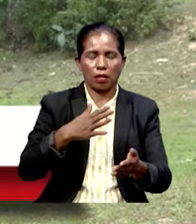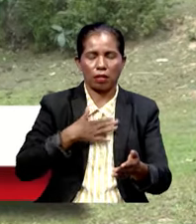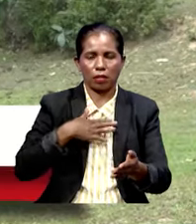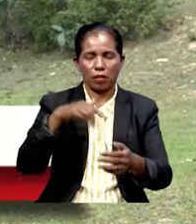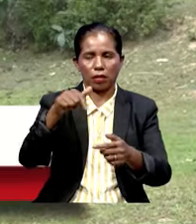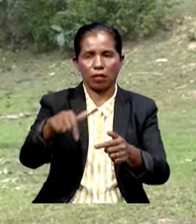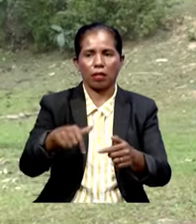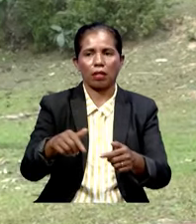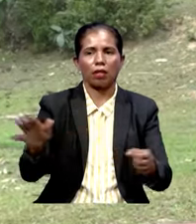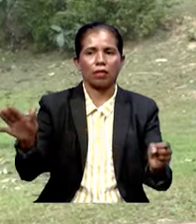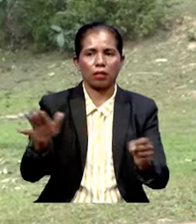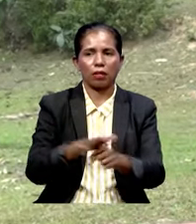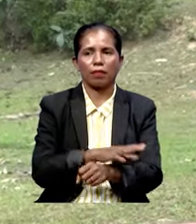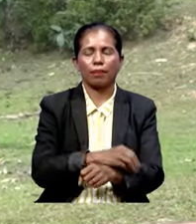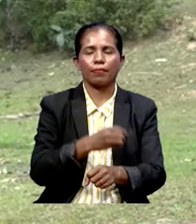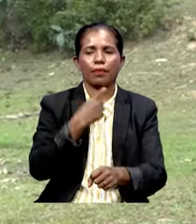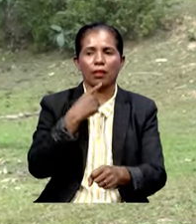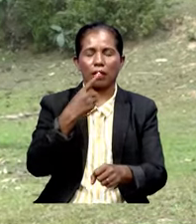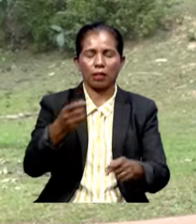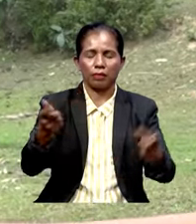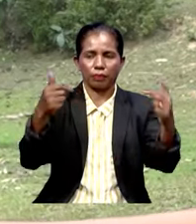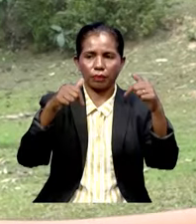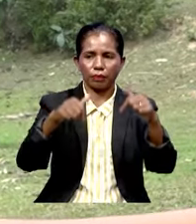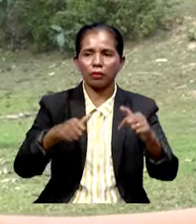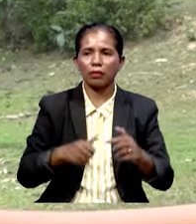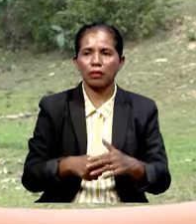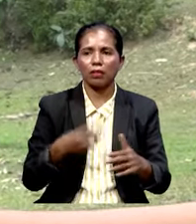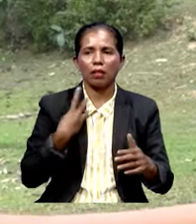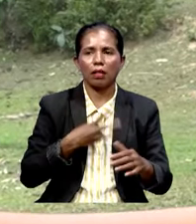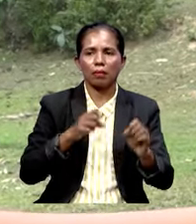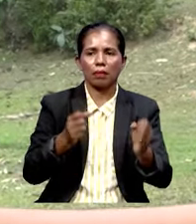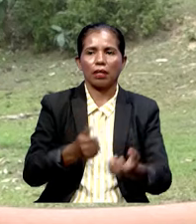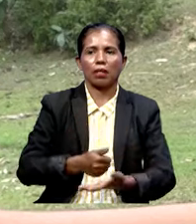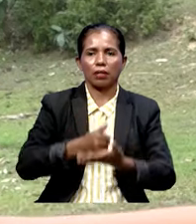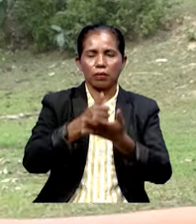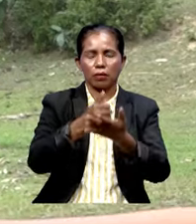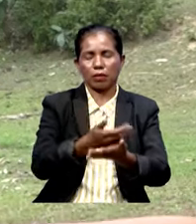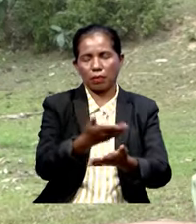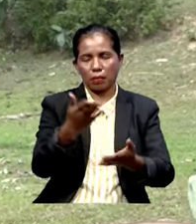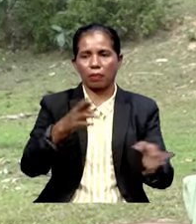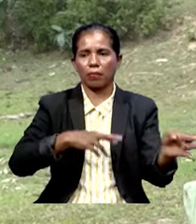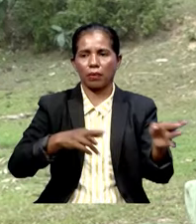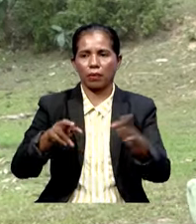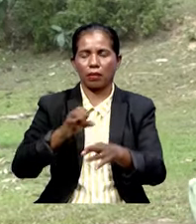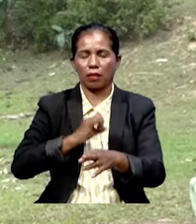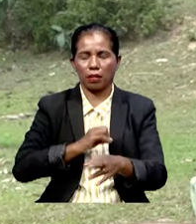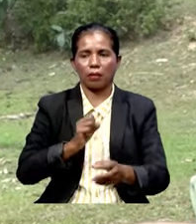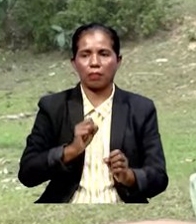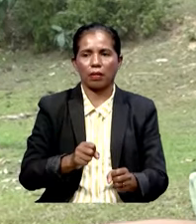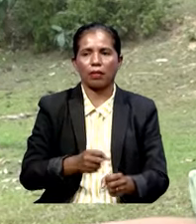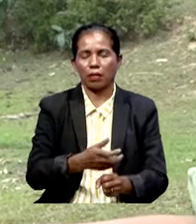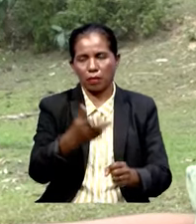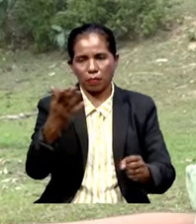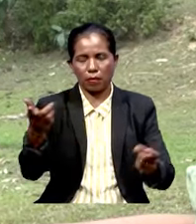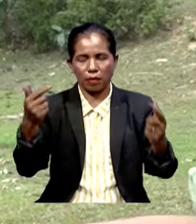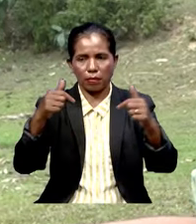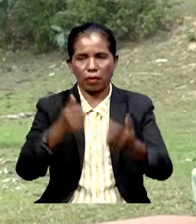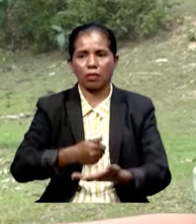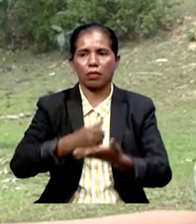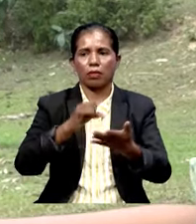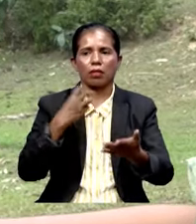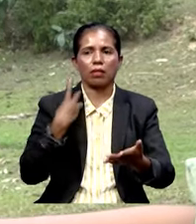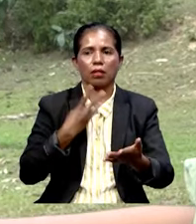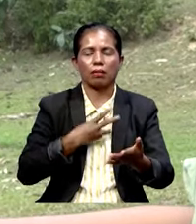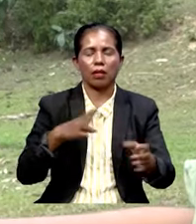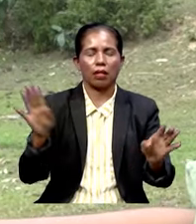Nebe hau takahela. Senor Regulemos tama mai dihan. Ami bela izuda ita bot. Pronto udah nau bele, bela izuda. Ne ita bot sera mai izuda hau ita bel